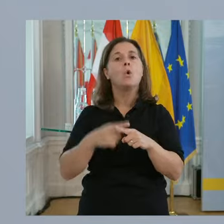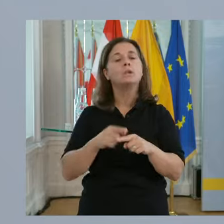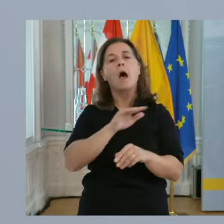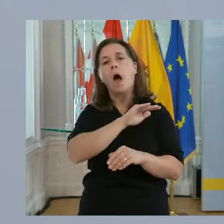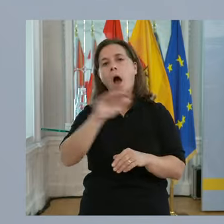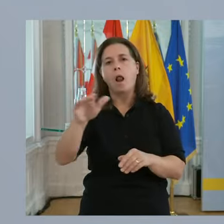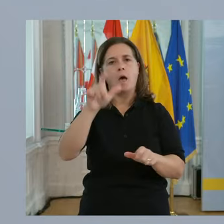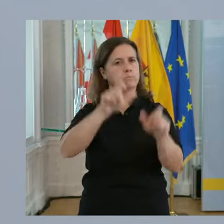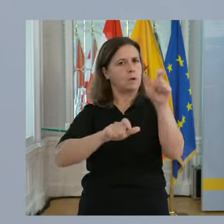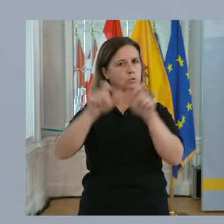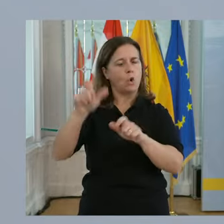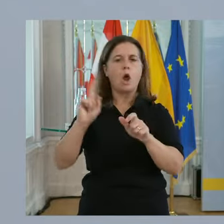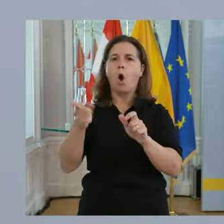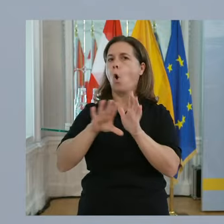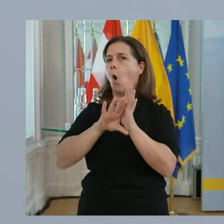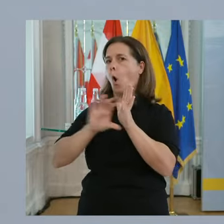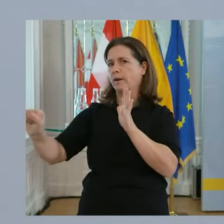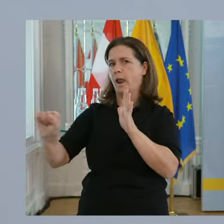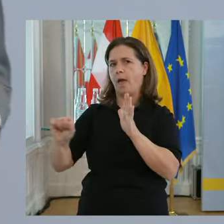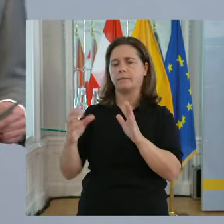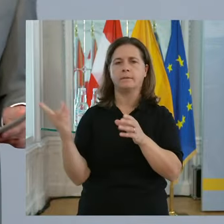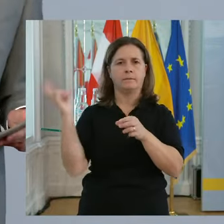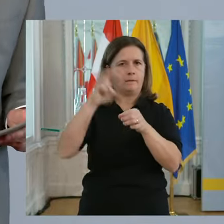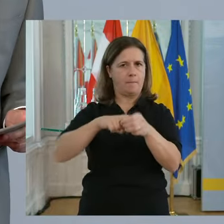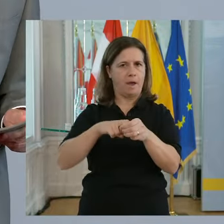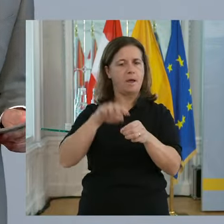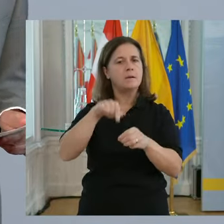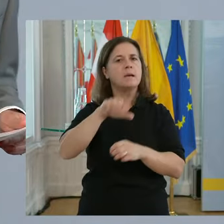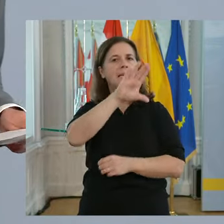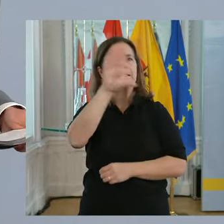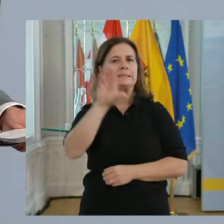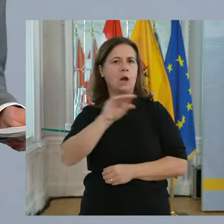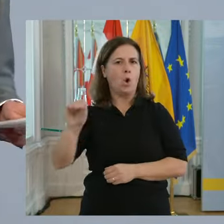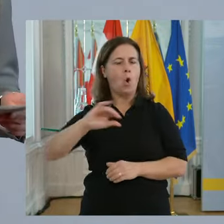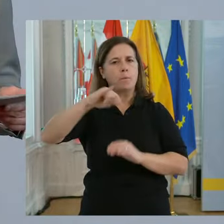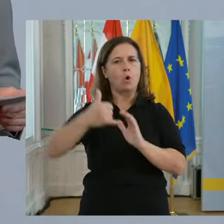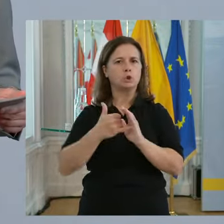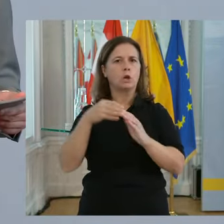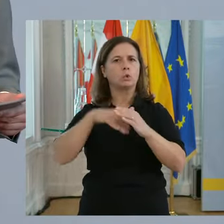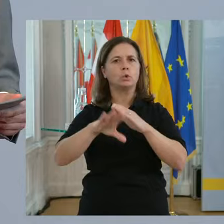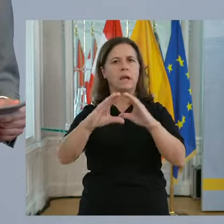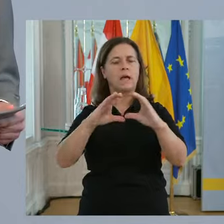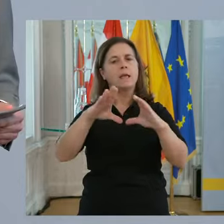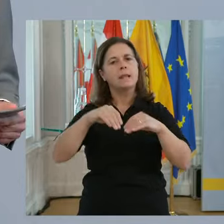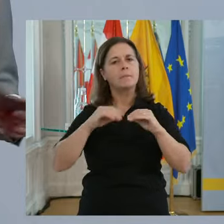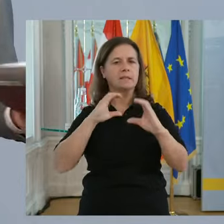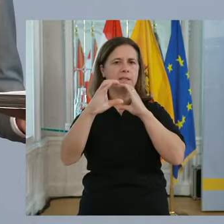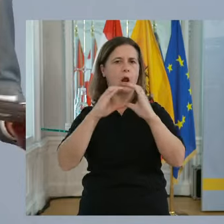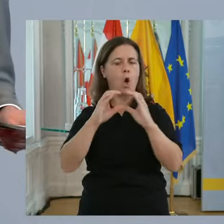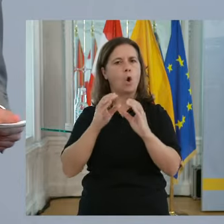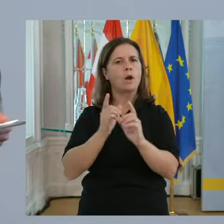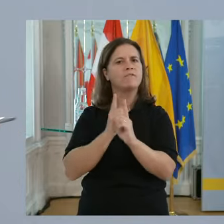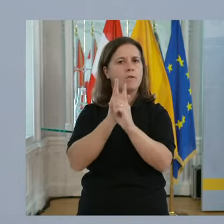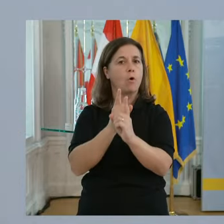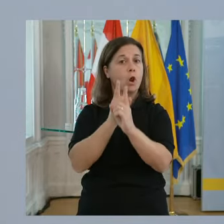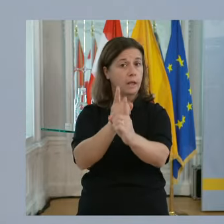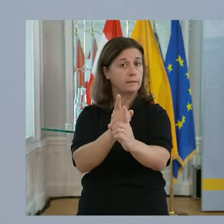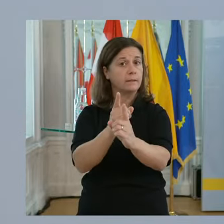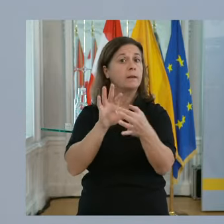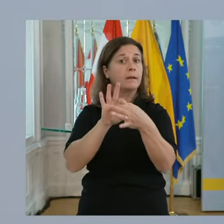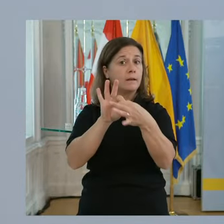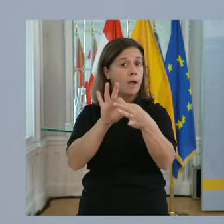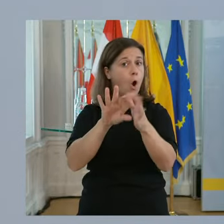allen, die auch online mit dabei sind, um diesen Zero Project Unternehmensdialog mit zu verfolgen. Apropos online,